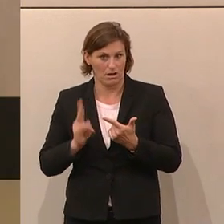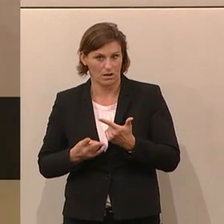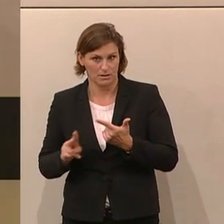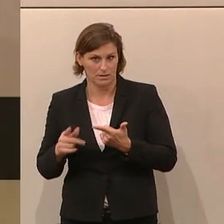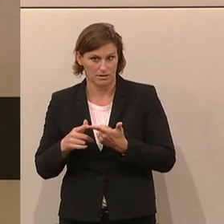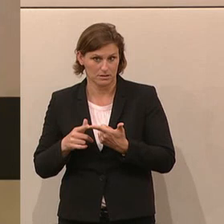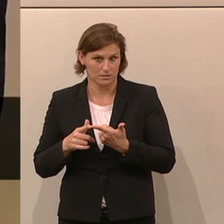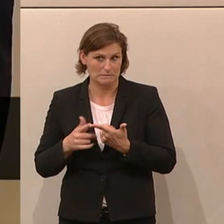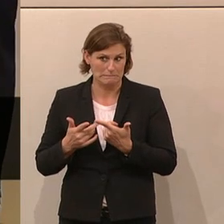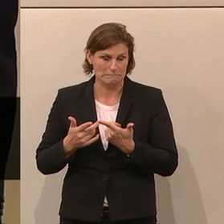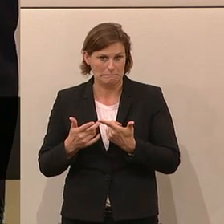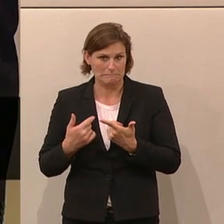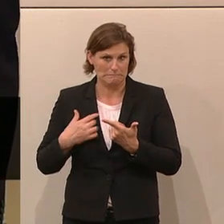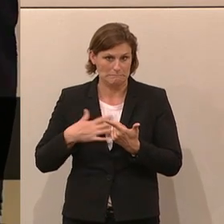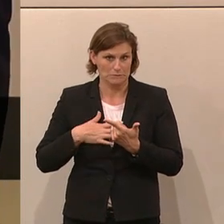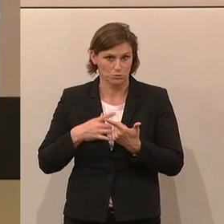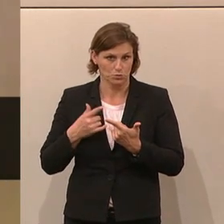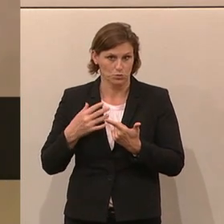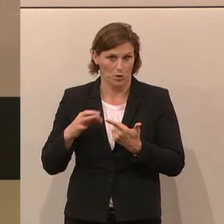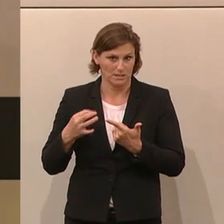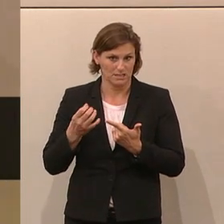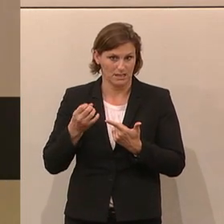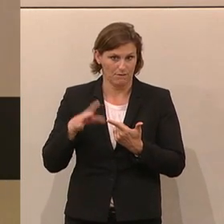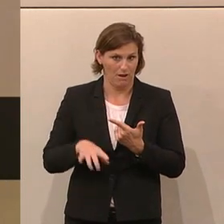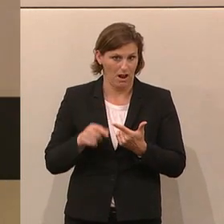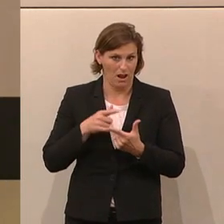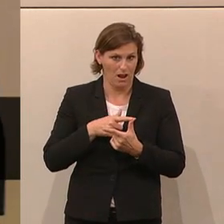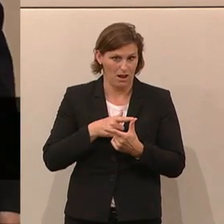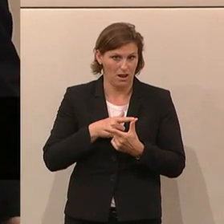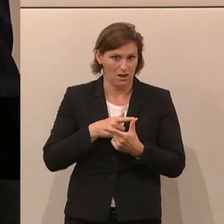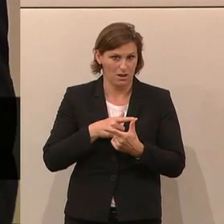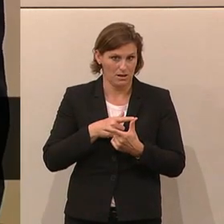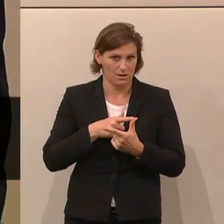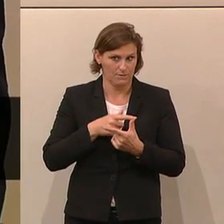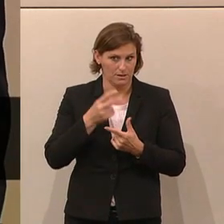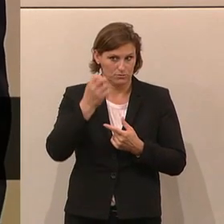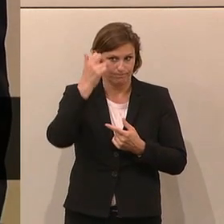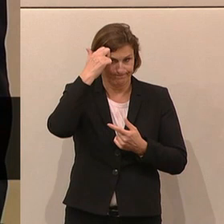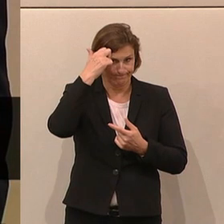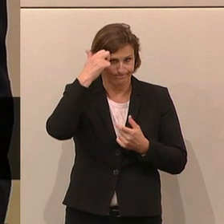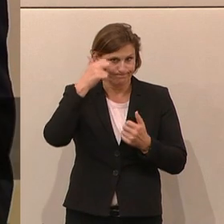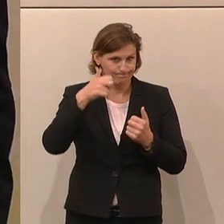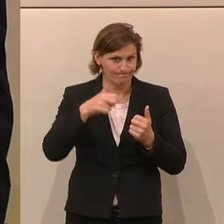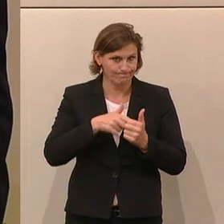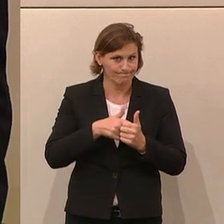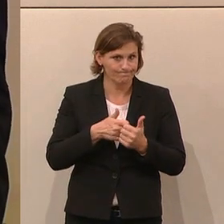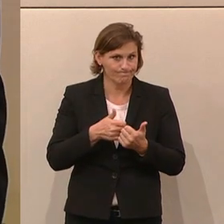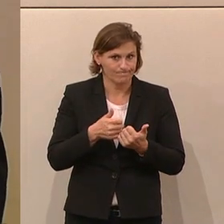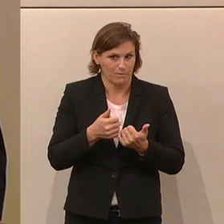Herr Vizekanzler, ich fürchte, Sie sind ja der einzigartige Fall, der von unverständiger Bockigkeit hier ist. Weil